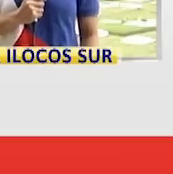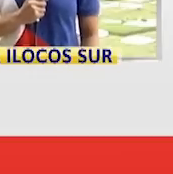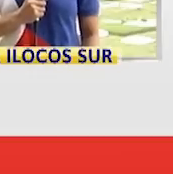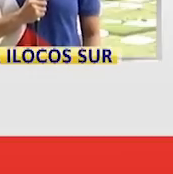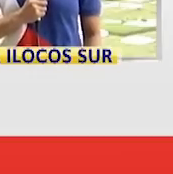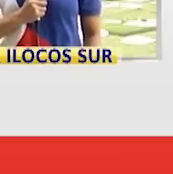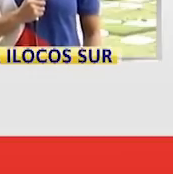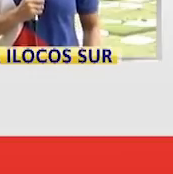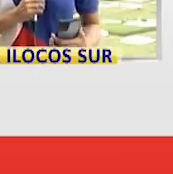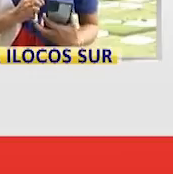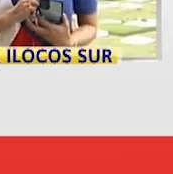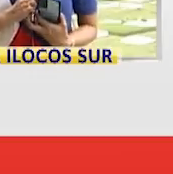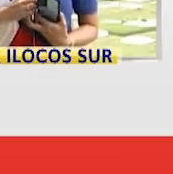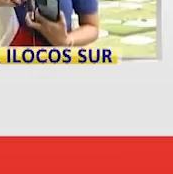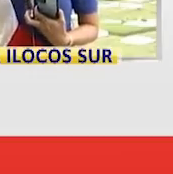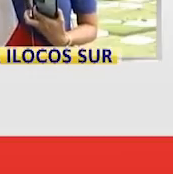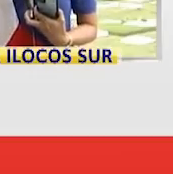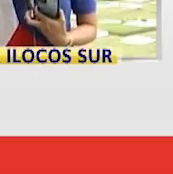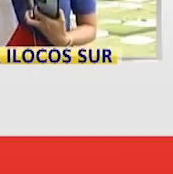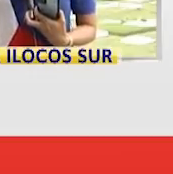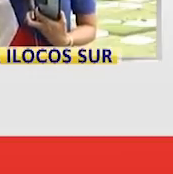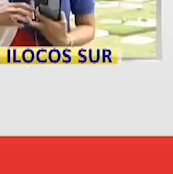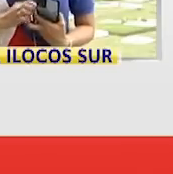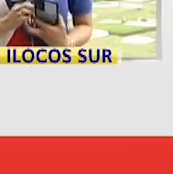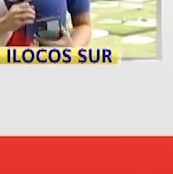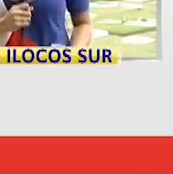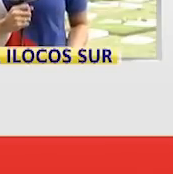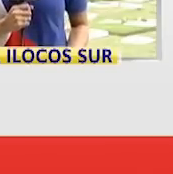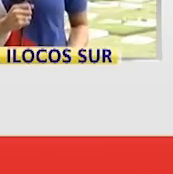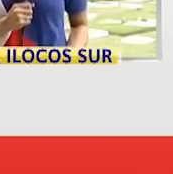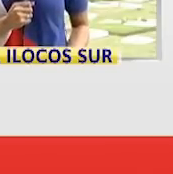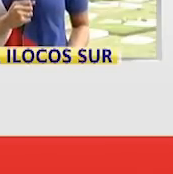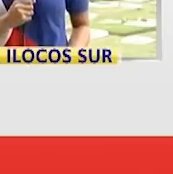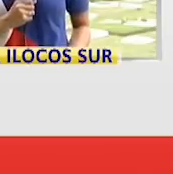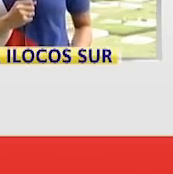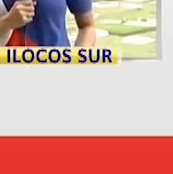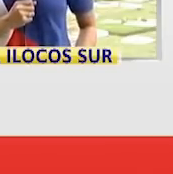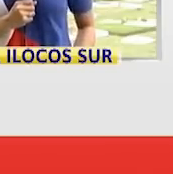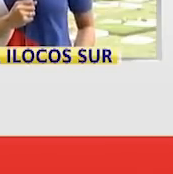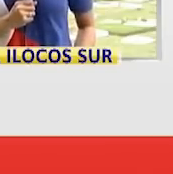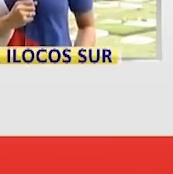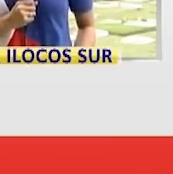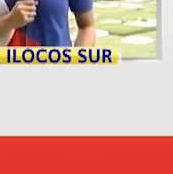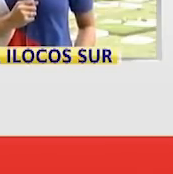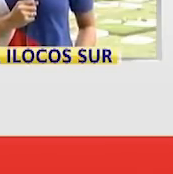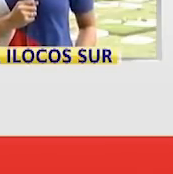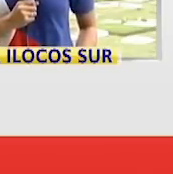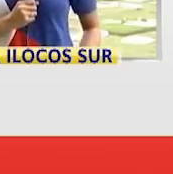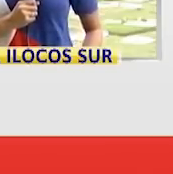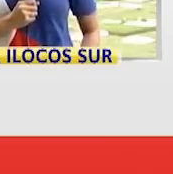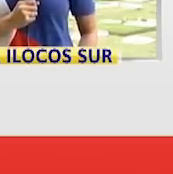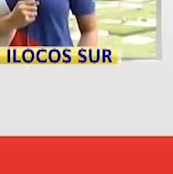Vigan, Ilocos Sur, si Ivy Hernando ng GMA Regional TV, One North Central Luzon.